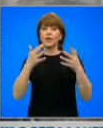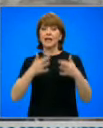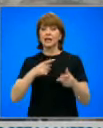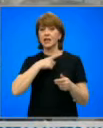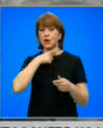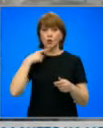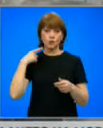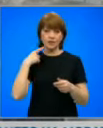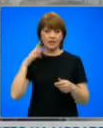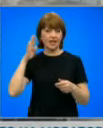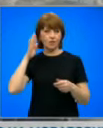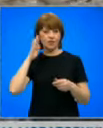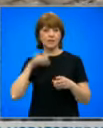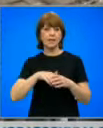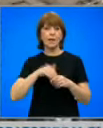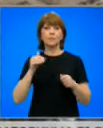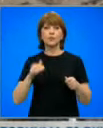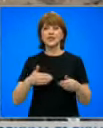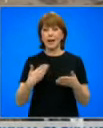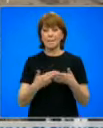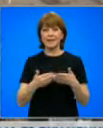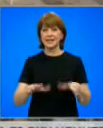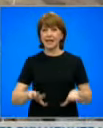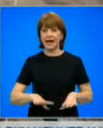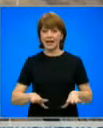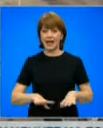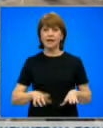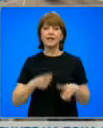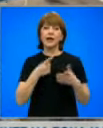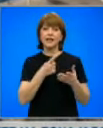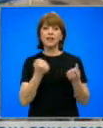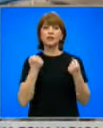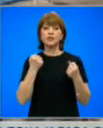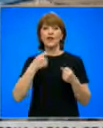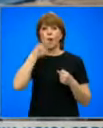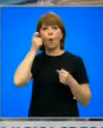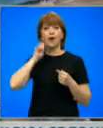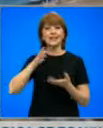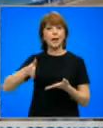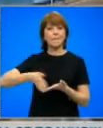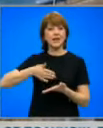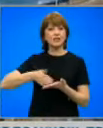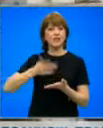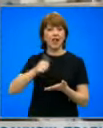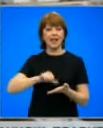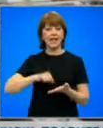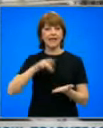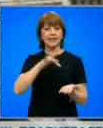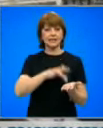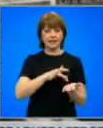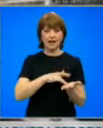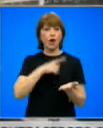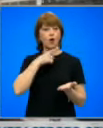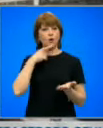руските сили са напуснали близкия град Славутич, където живее украинският персонал на ядрената централа. Украинската армия съобщи, че Русия все